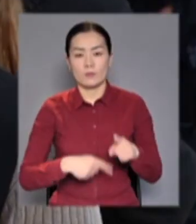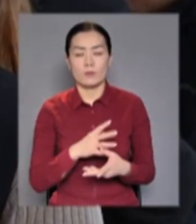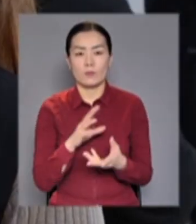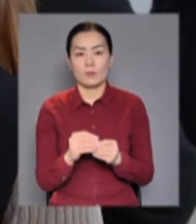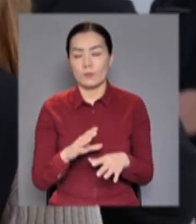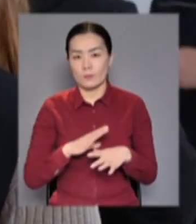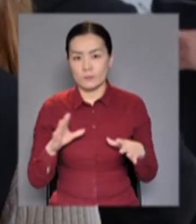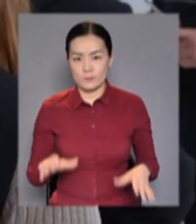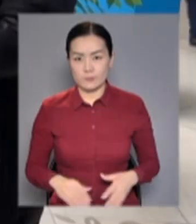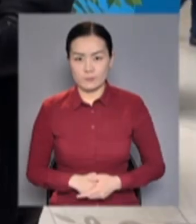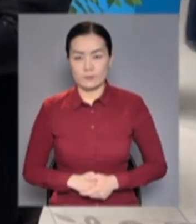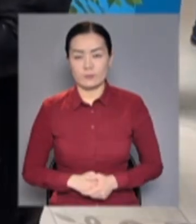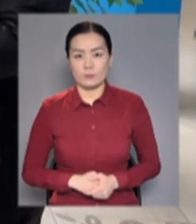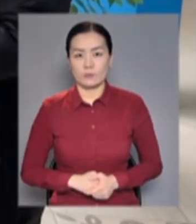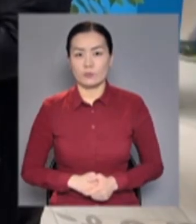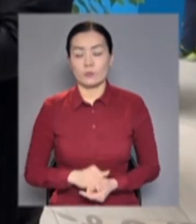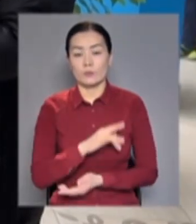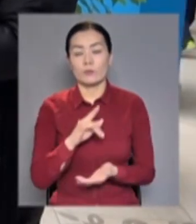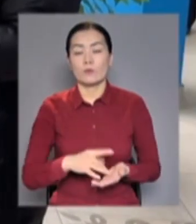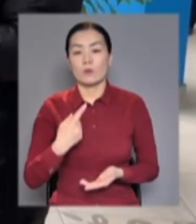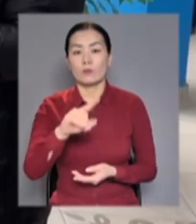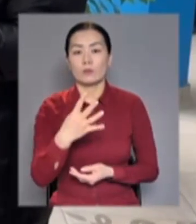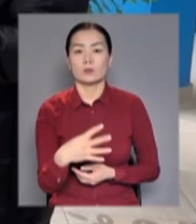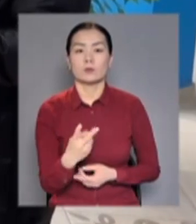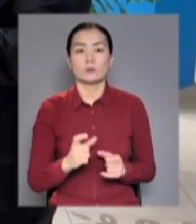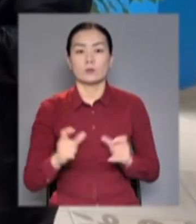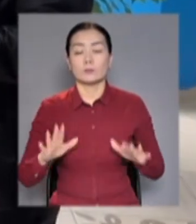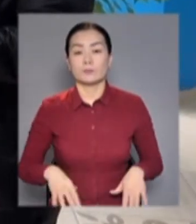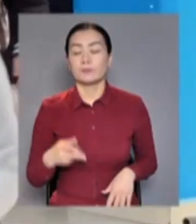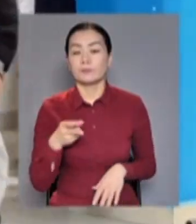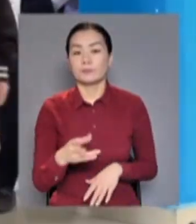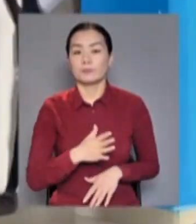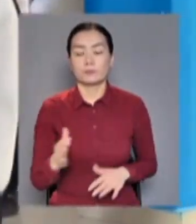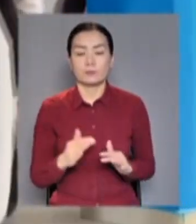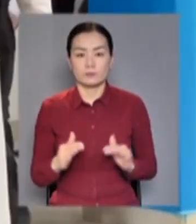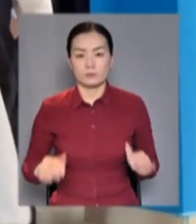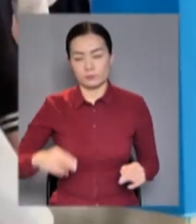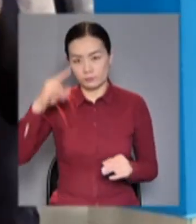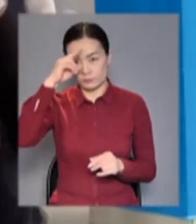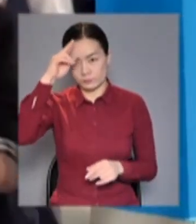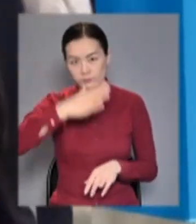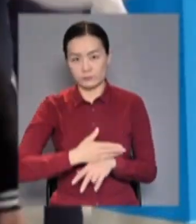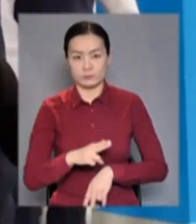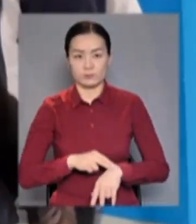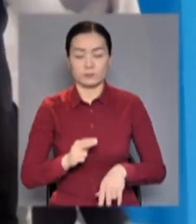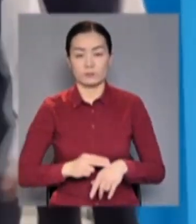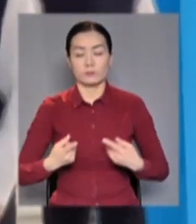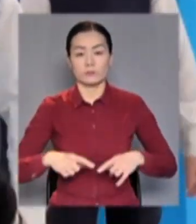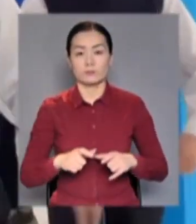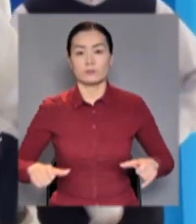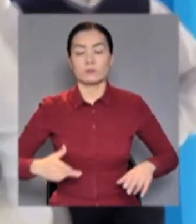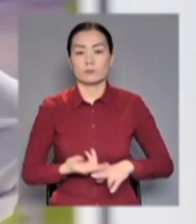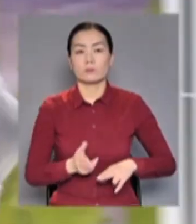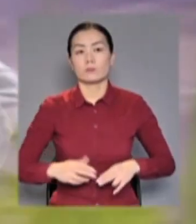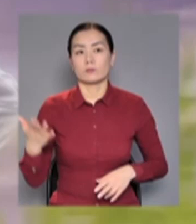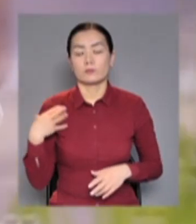ақша сұрамаған ол оқушы. Қаладағы нөмір 42-ші мектепте 2000-нан аса оқушы білім алады. Полиция білім ошағында